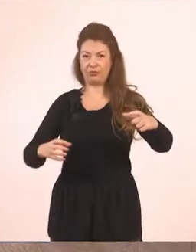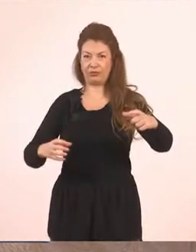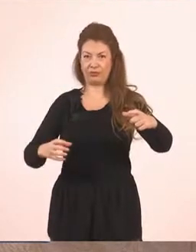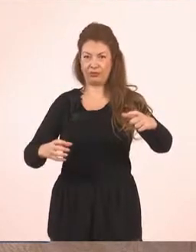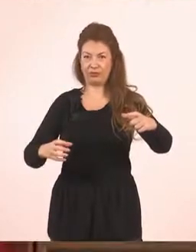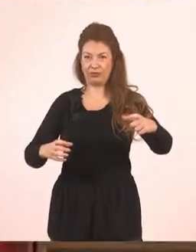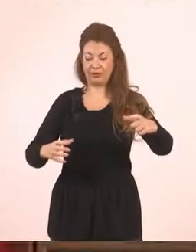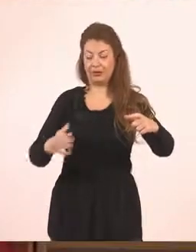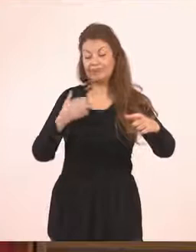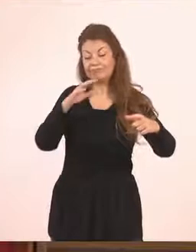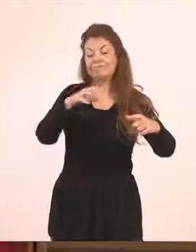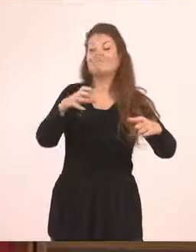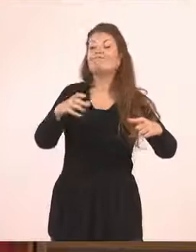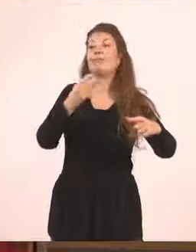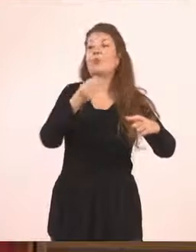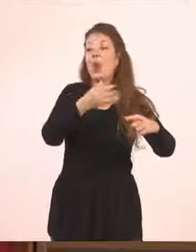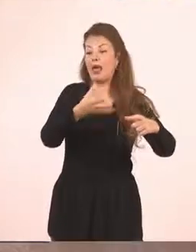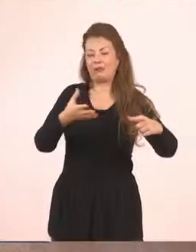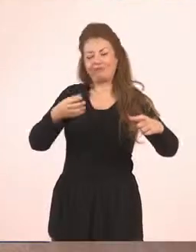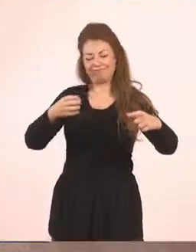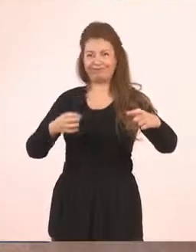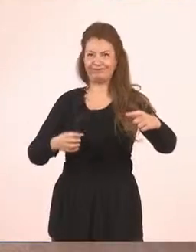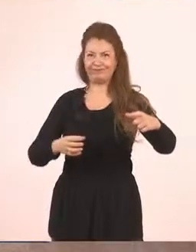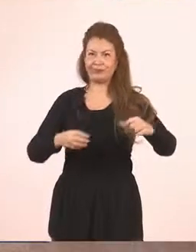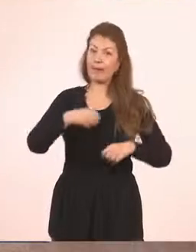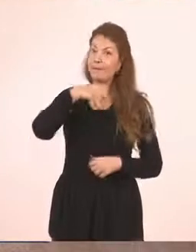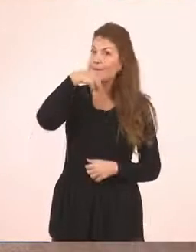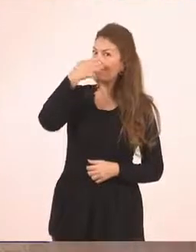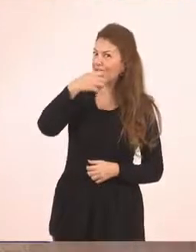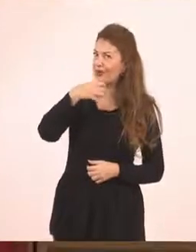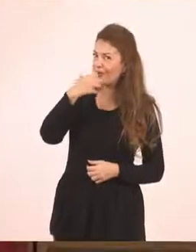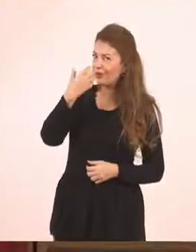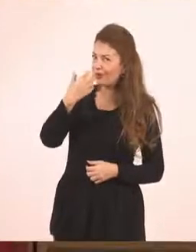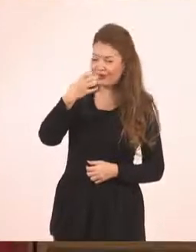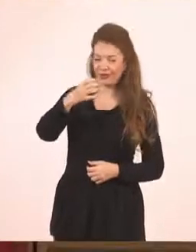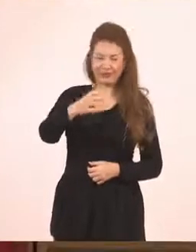Δεν τα κατάφερες, ε. Μιλαράκι. Κι εγώ.